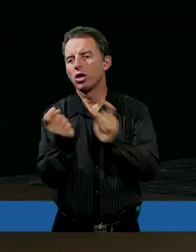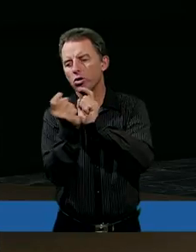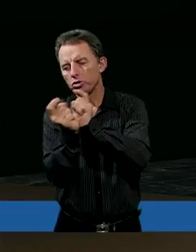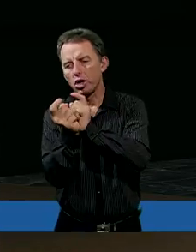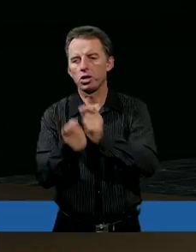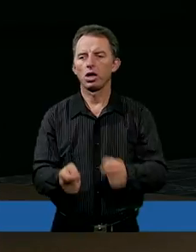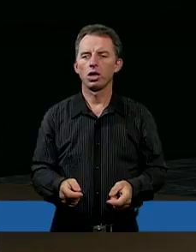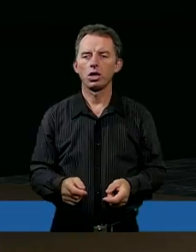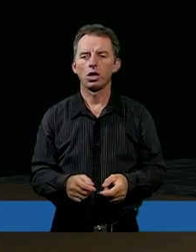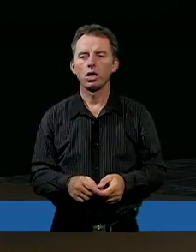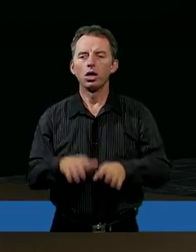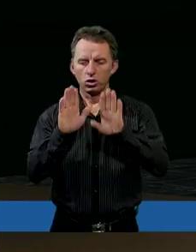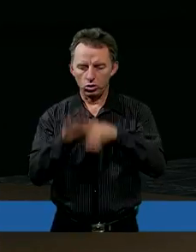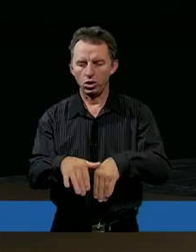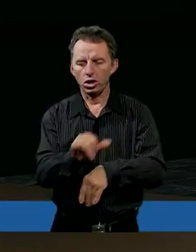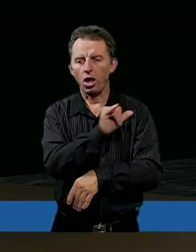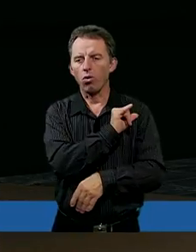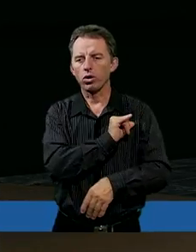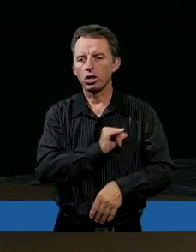sąsiedzi? Został sam.